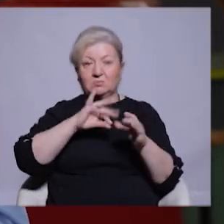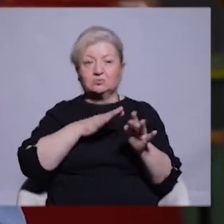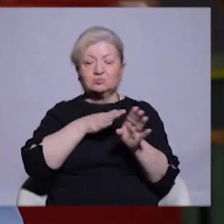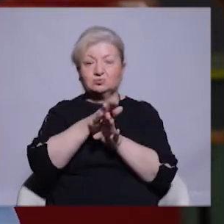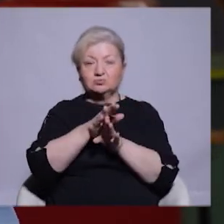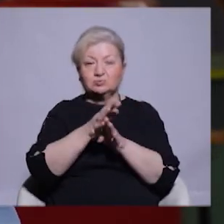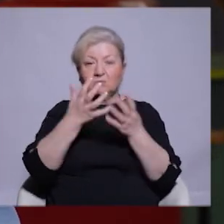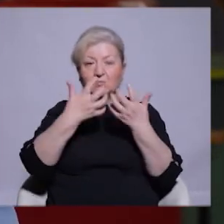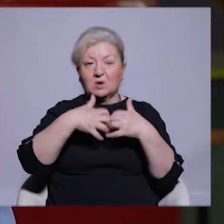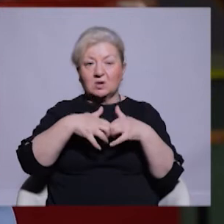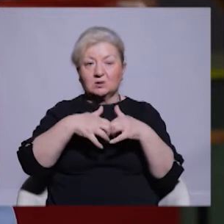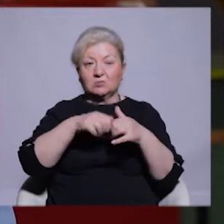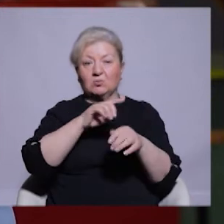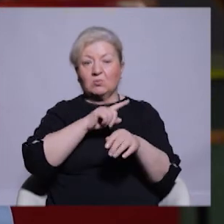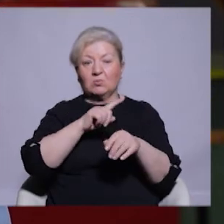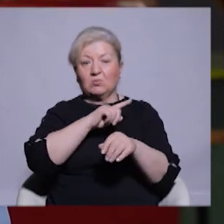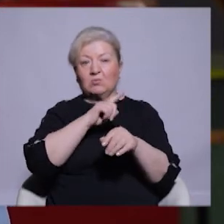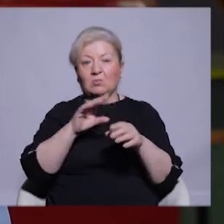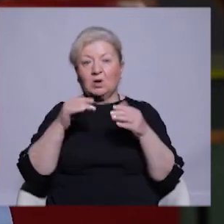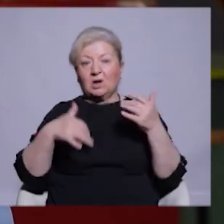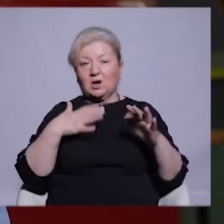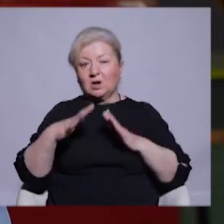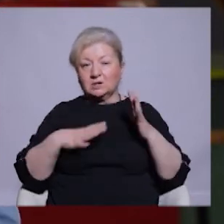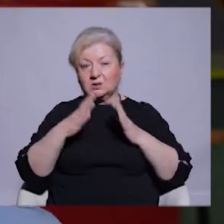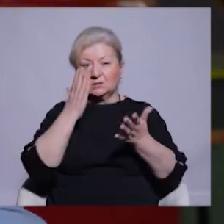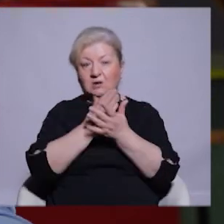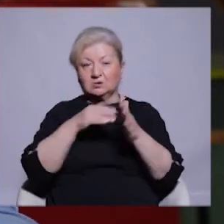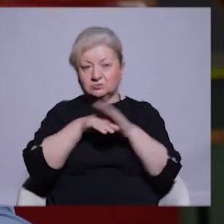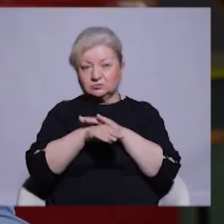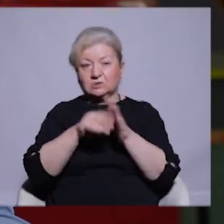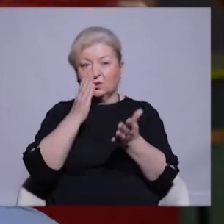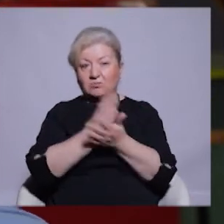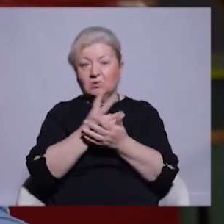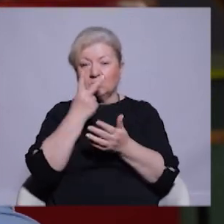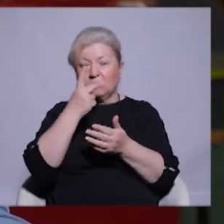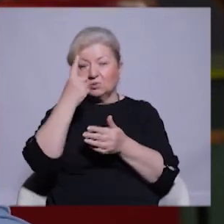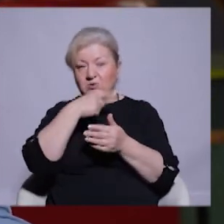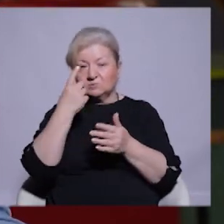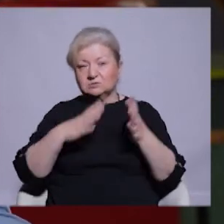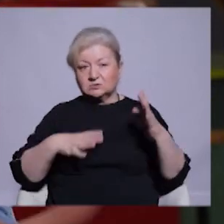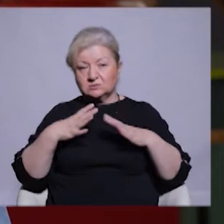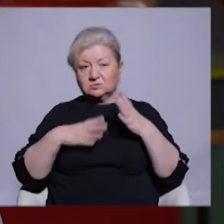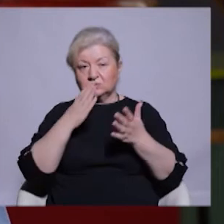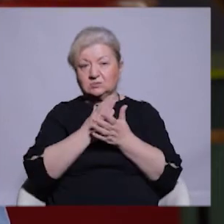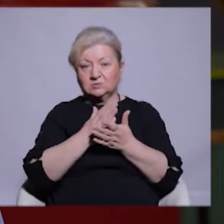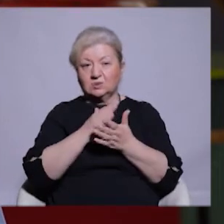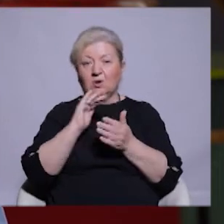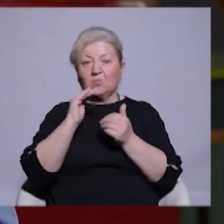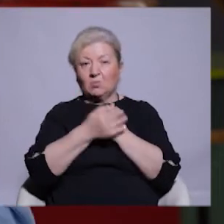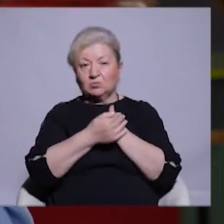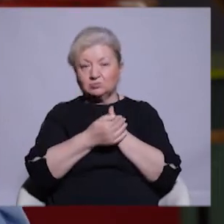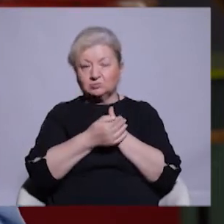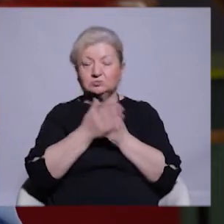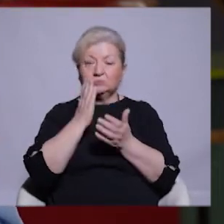სრული მექანიკური ენერგია გამოდის შენახული და აქ გვაქვს ორი ტიპის ენერგია, ხო? პოტენციური